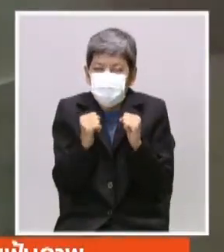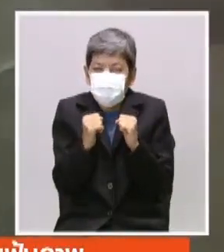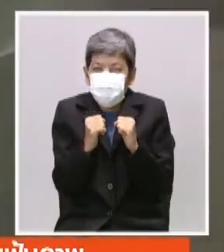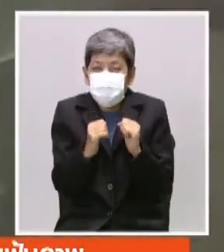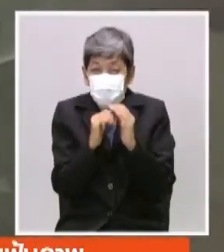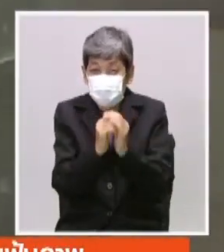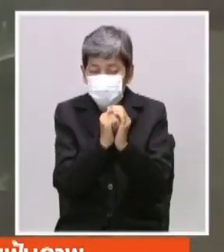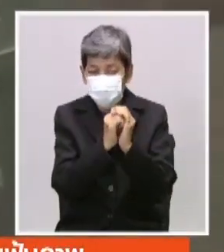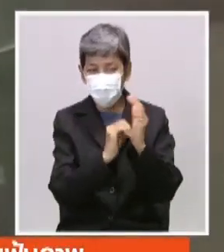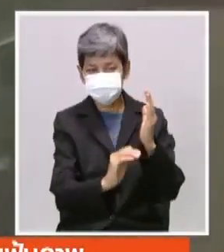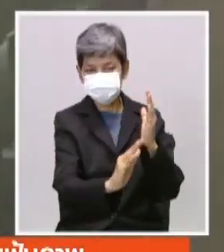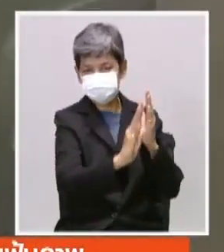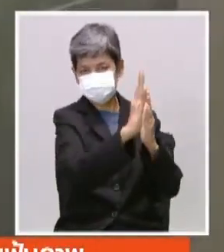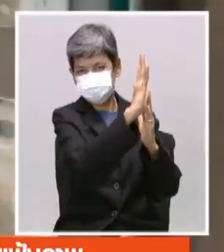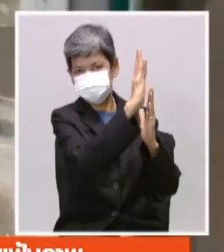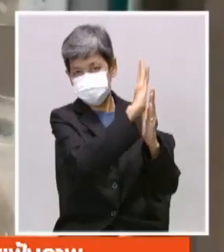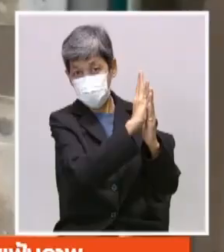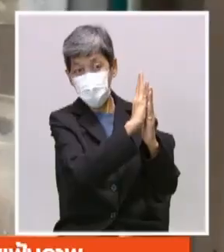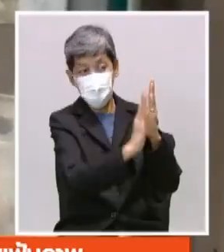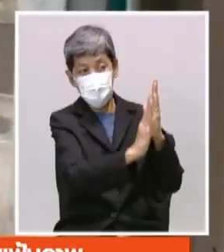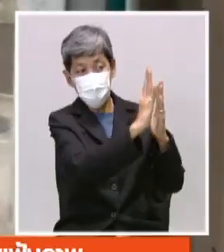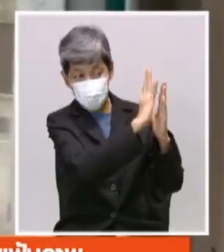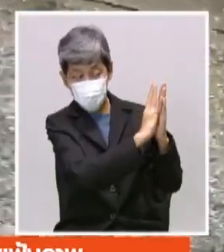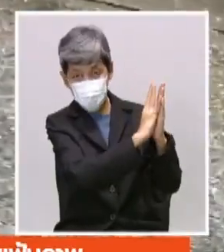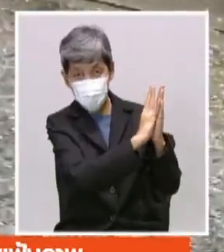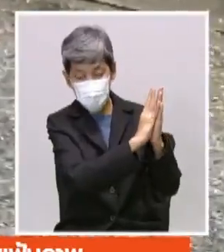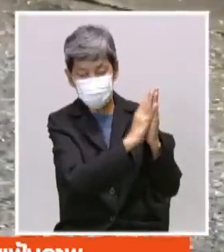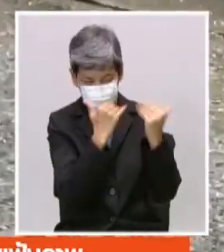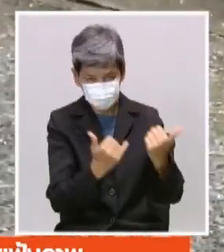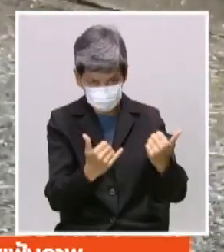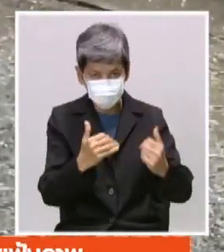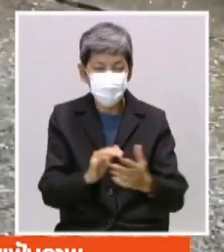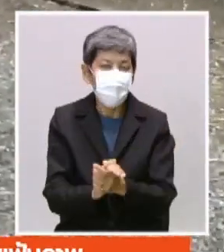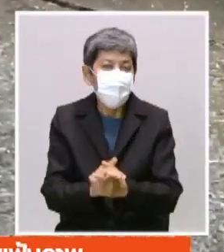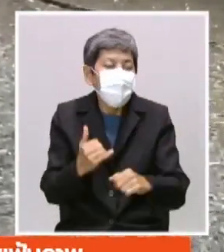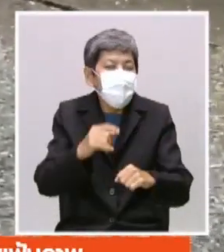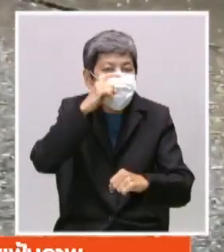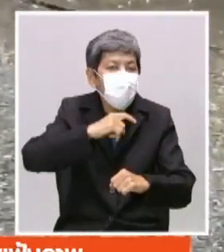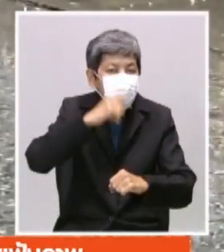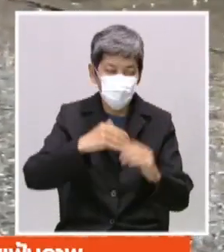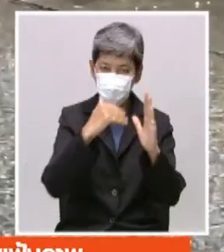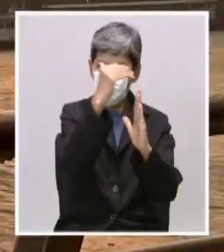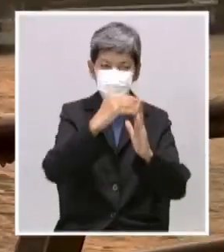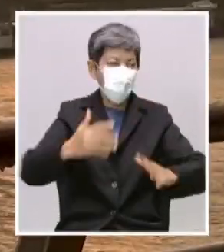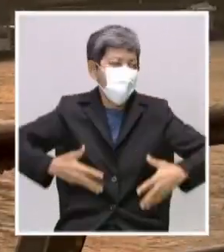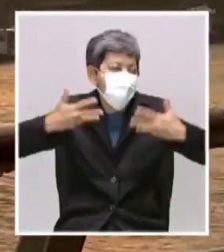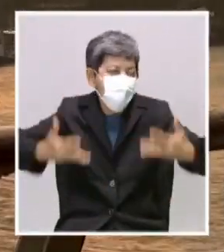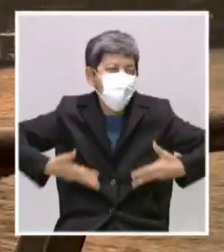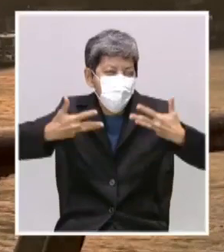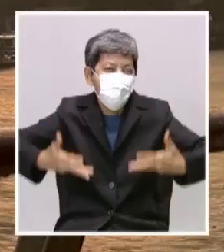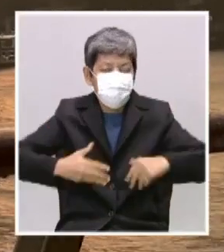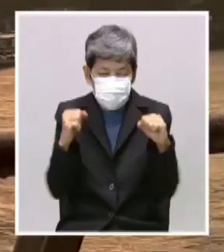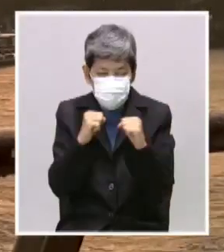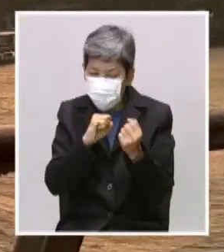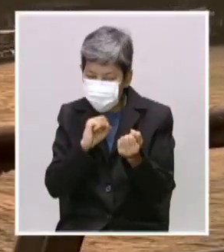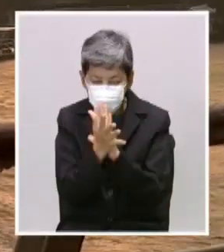กลางจากประเทศจีนแผ่ลงมาปกคลุมภาคตะวันออกเฉียงเหนือและทะเลจีนใต้แล้วประกอบกับประเทศไทยตอนบนมีอากาศร้อนท